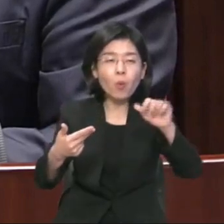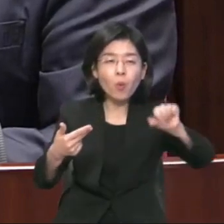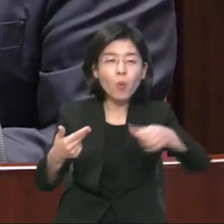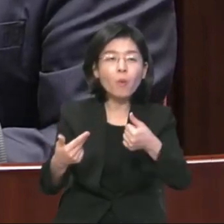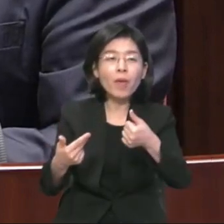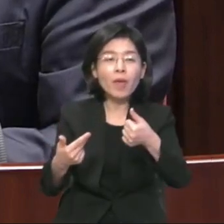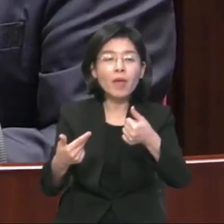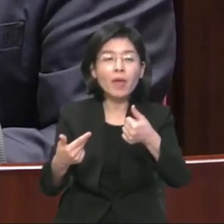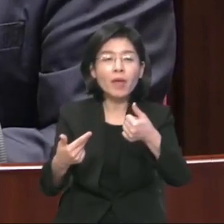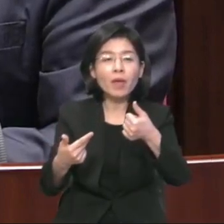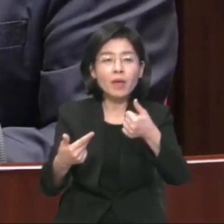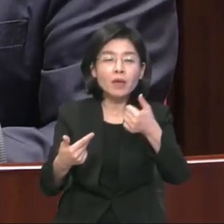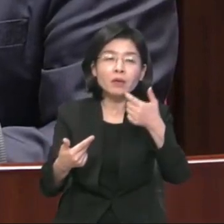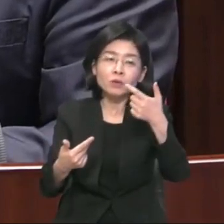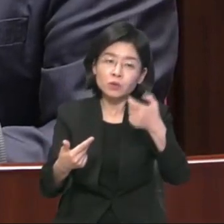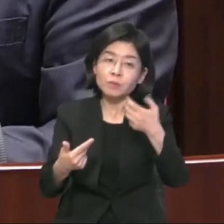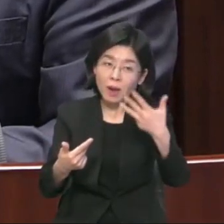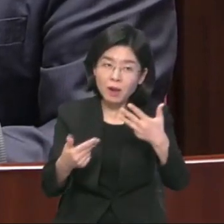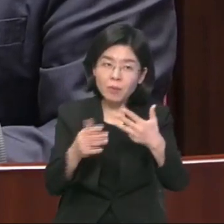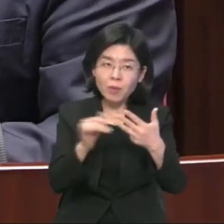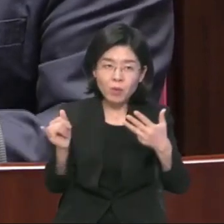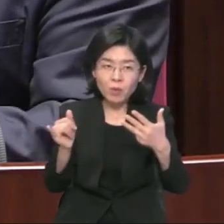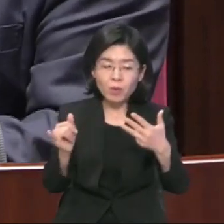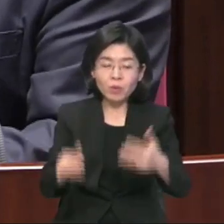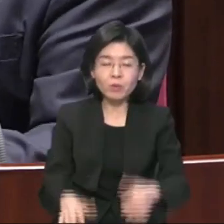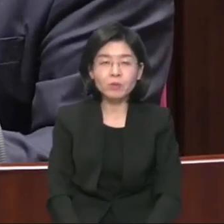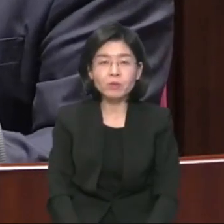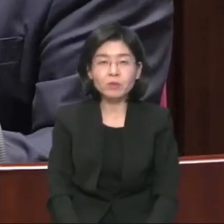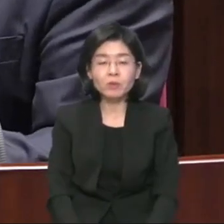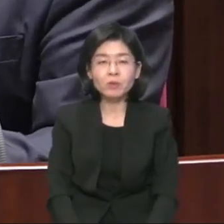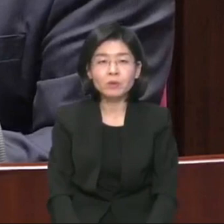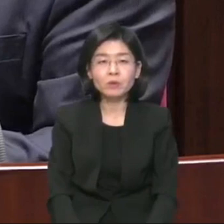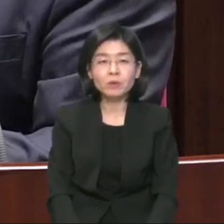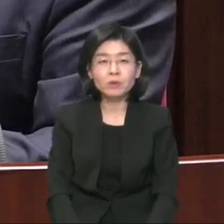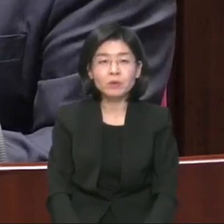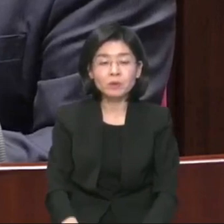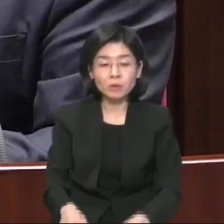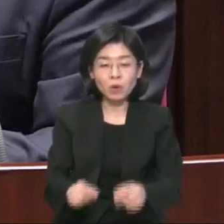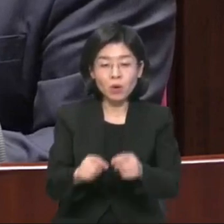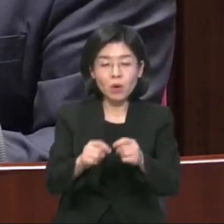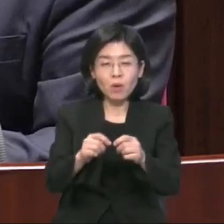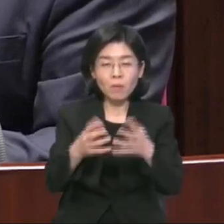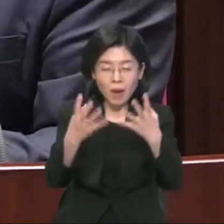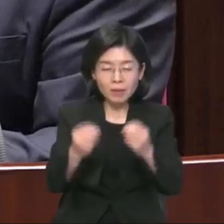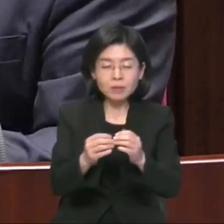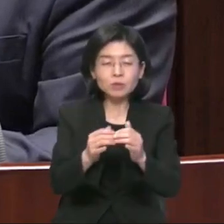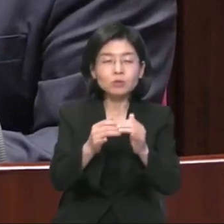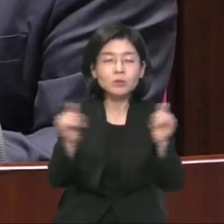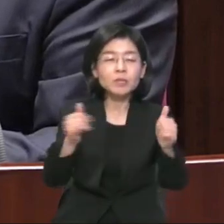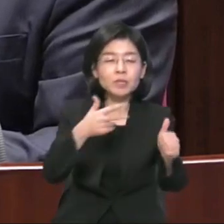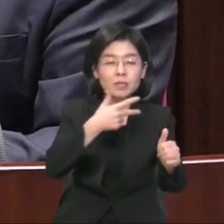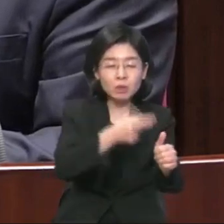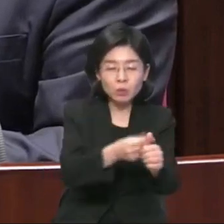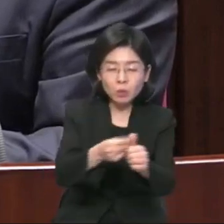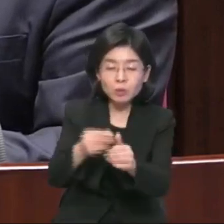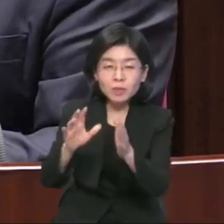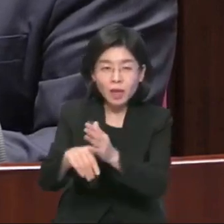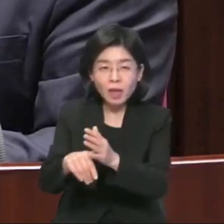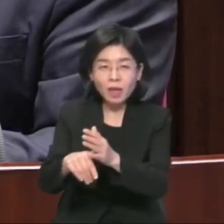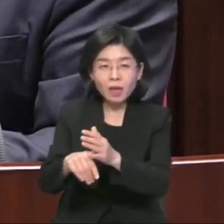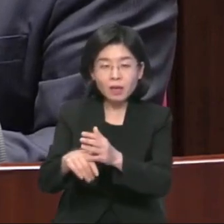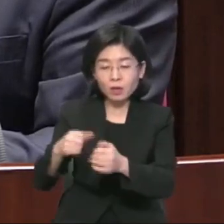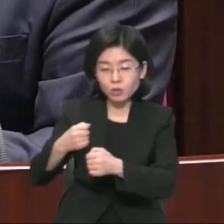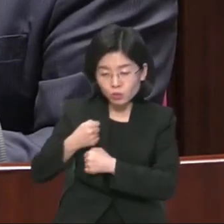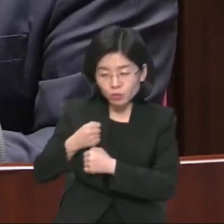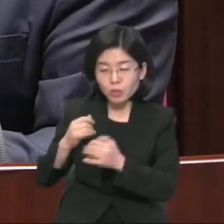528명이 편성돼서 하고 있고 아까 말씀드렸듯이 말단 조직까지 이제 만약에 접종이 이루어진다면 그보다 더 많은 저희